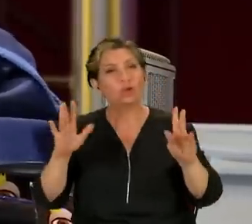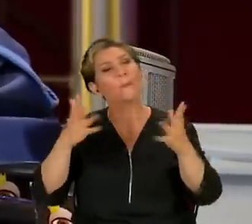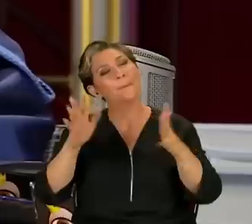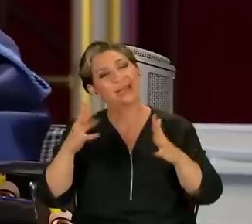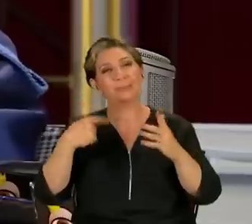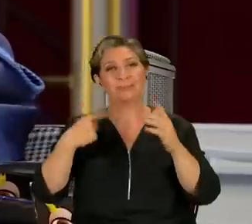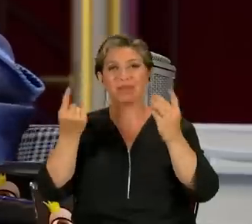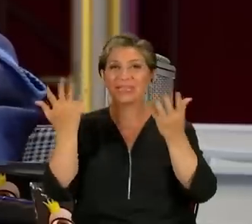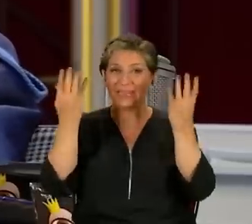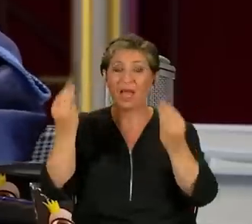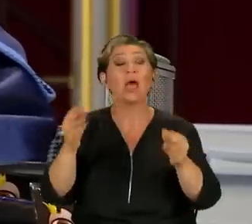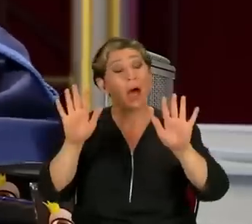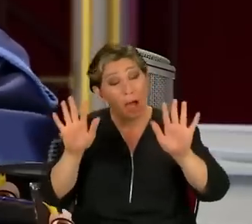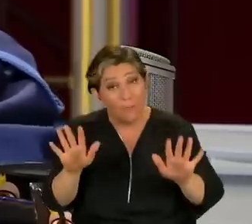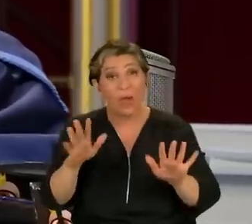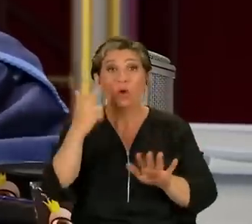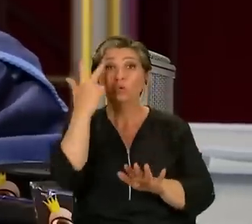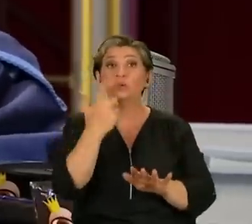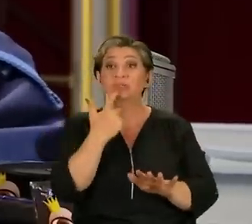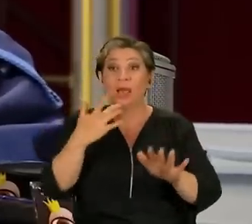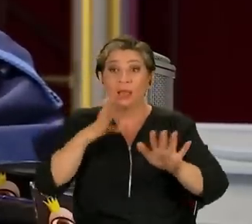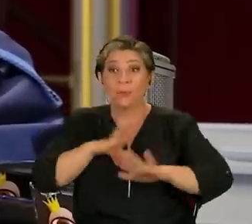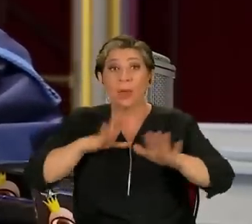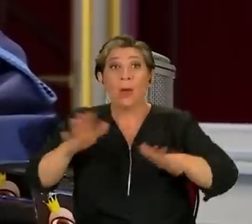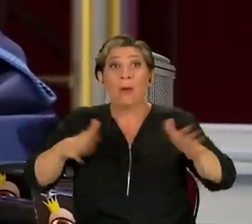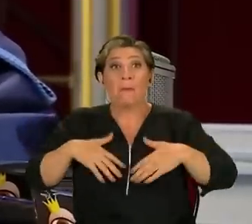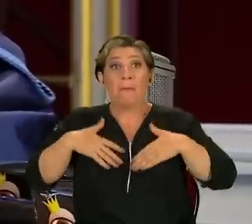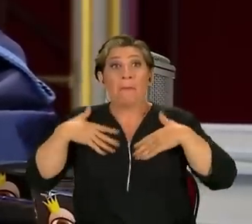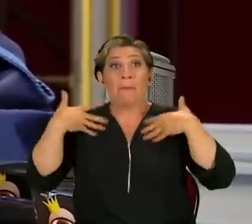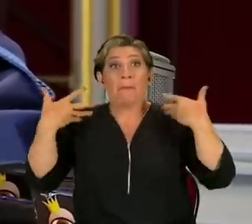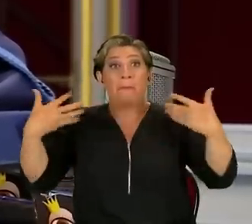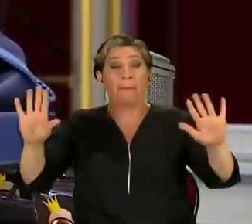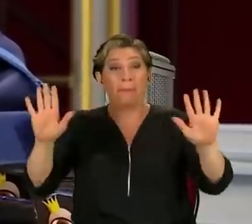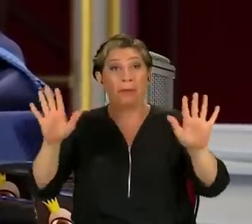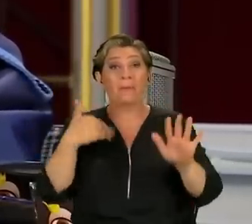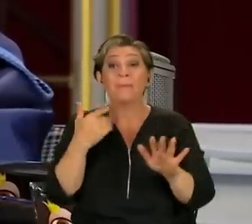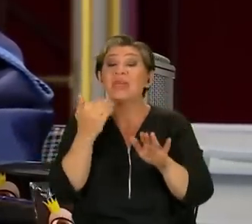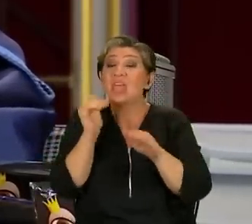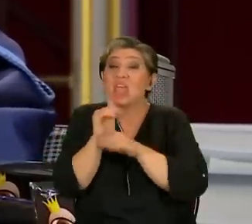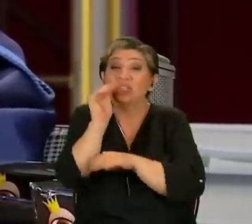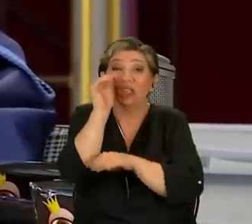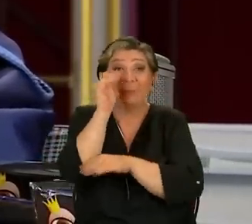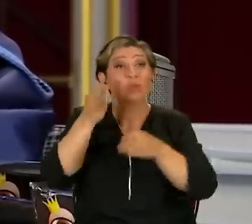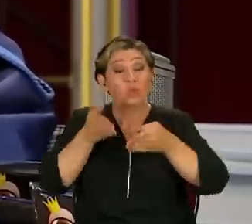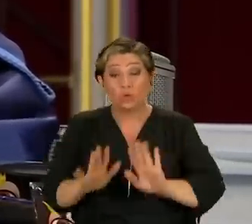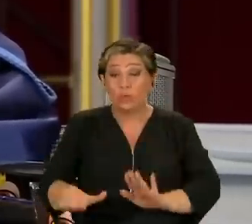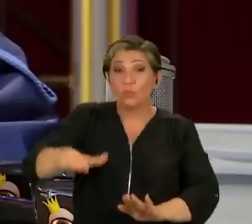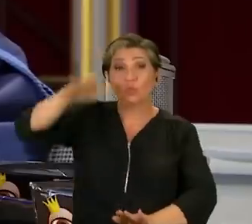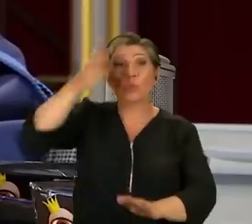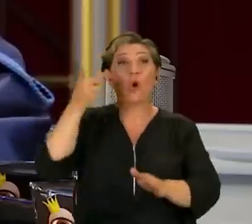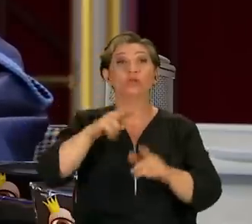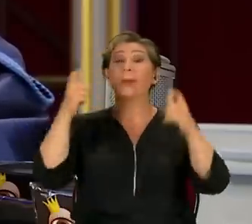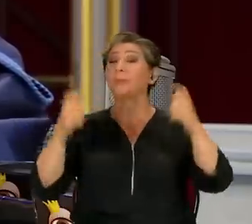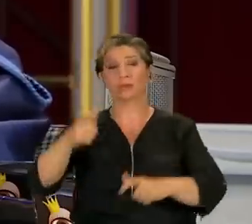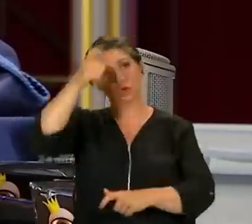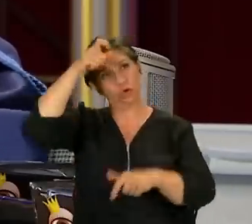belki bizden daha iyi ama 3 sene dayanabildim. Dedim ki benim yaşayıp doğduğum, büyüdüğüm ve